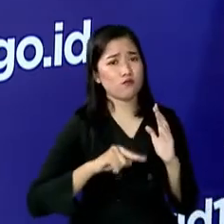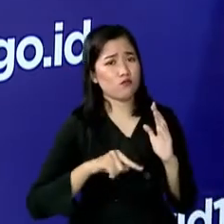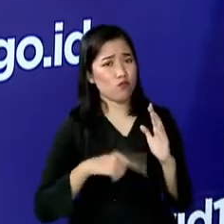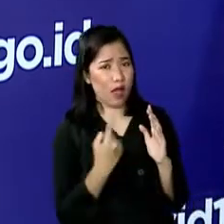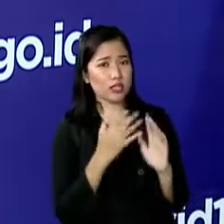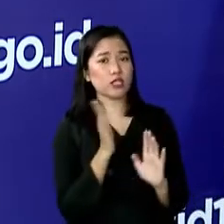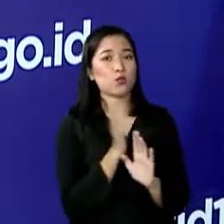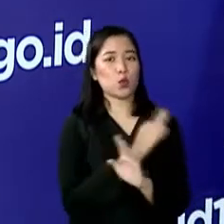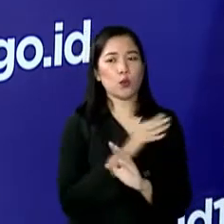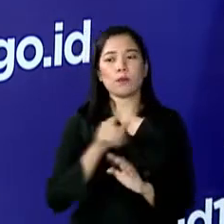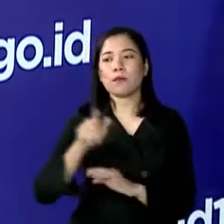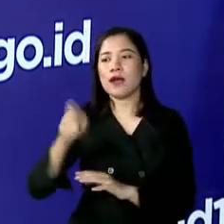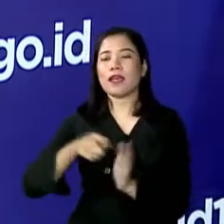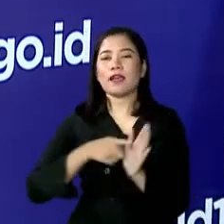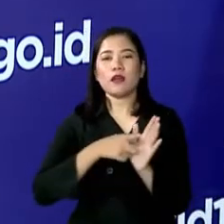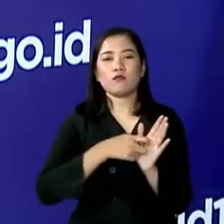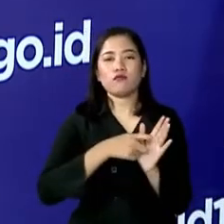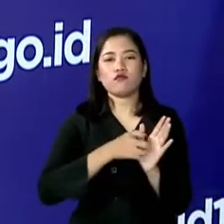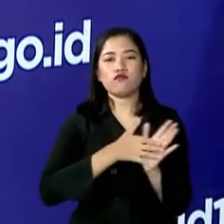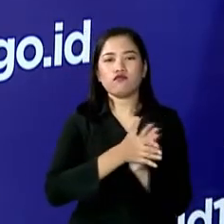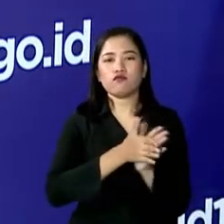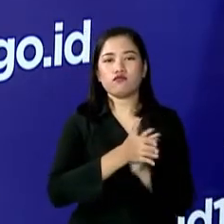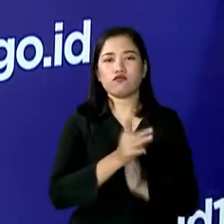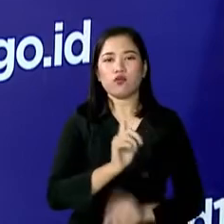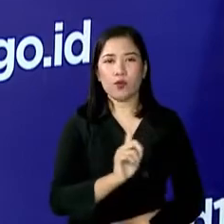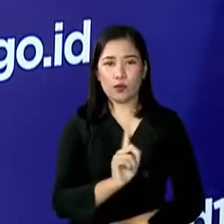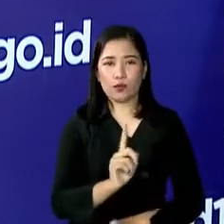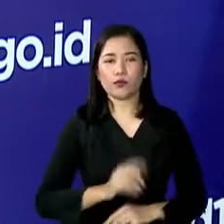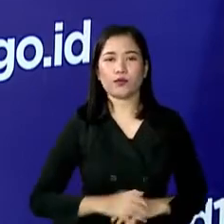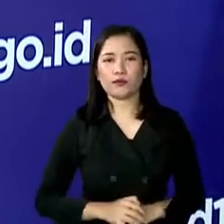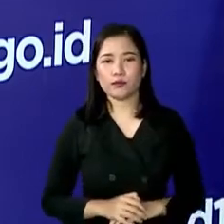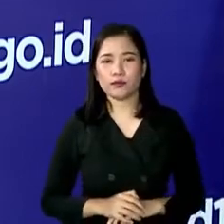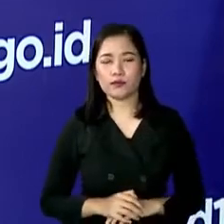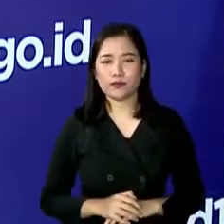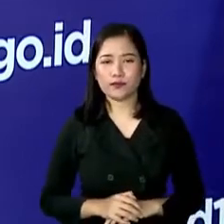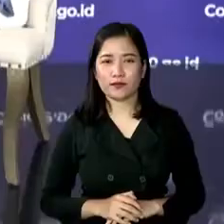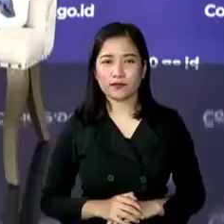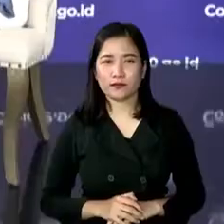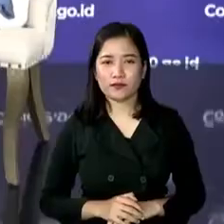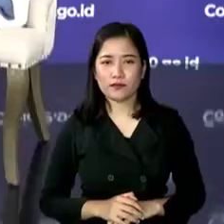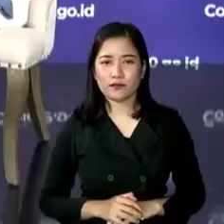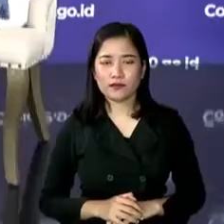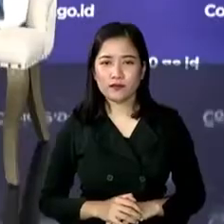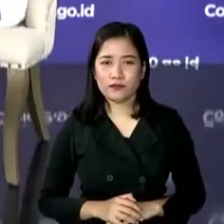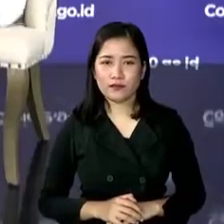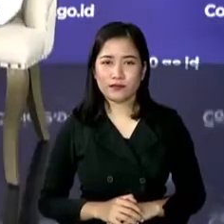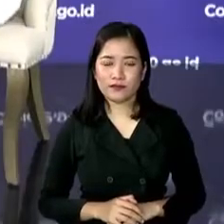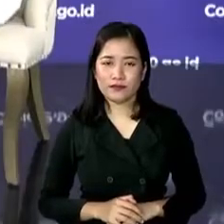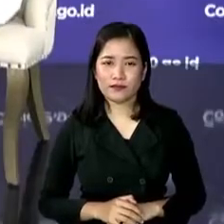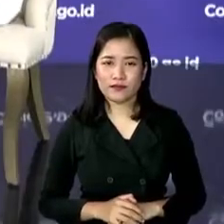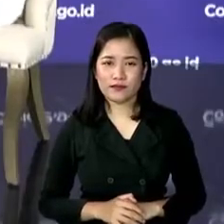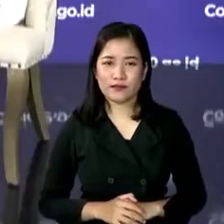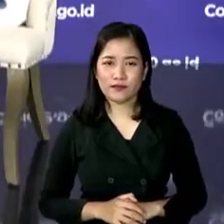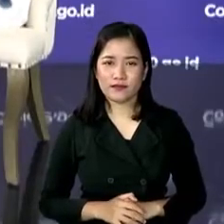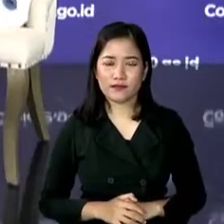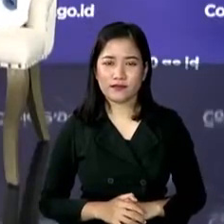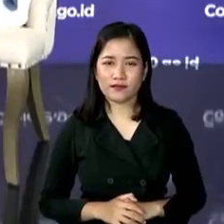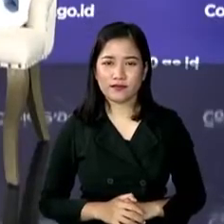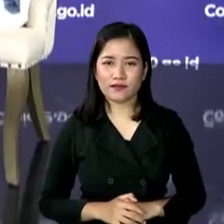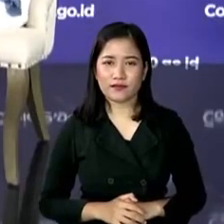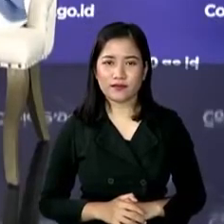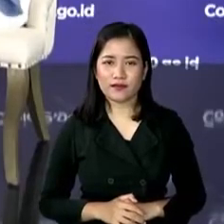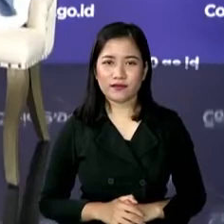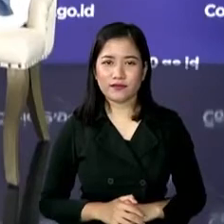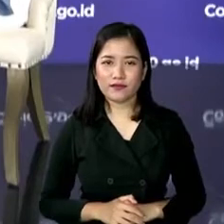gunakan hand sanitizer terlebih dahulu silakan dokter khusus dan juga bungas.net hai hai